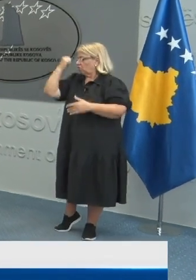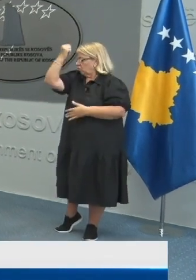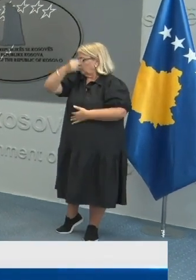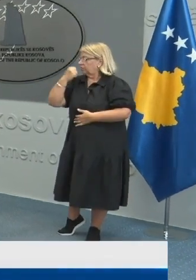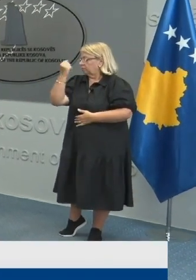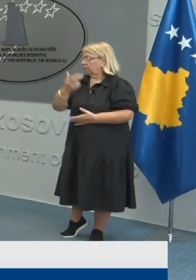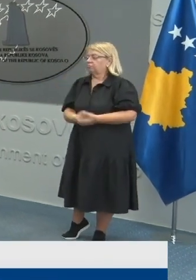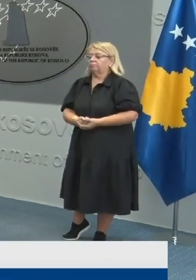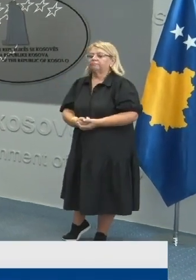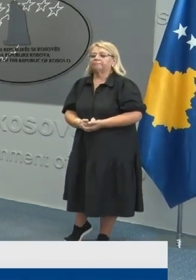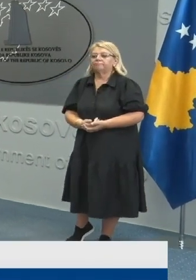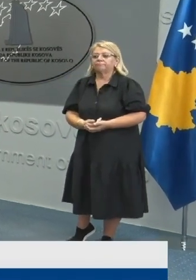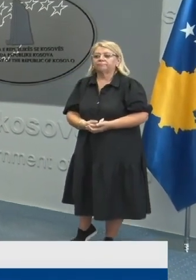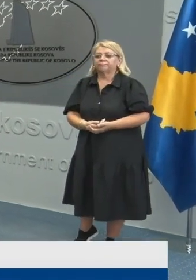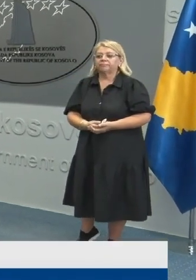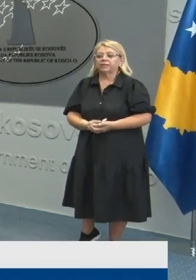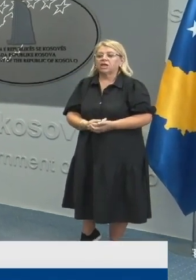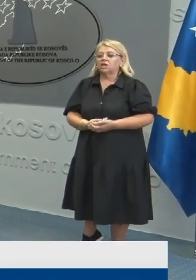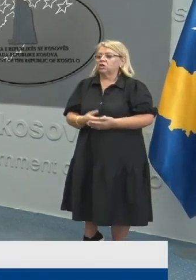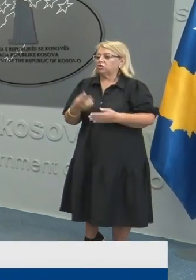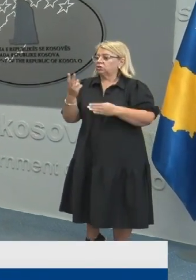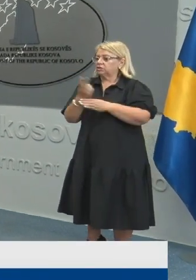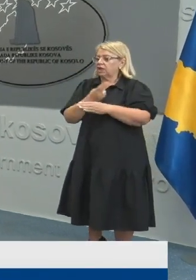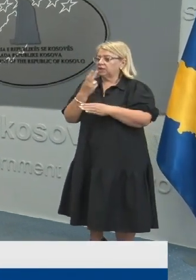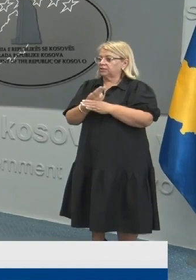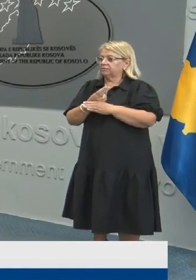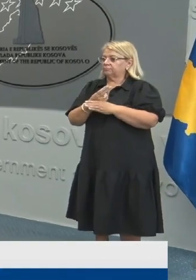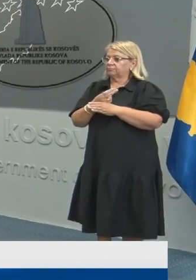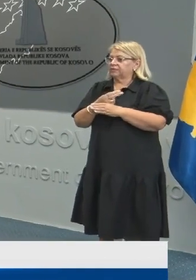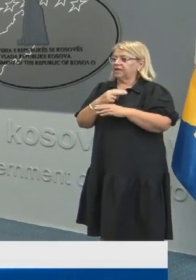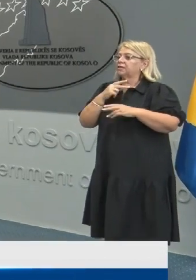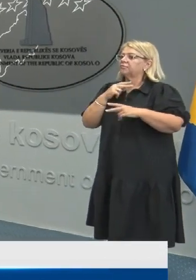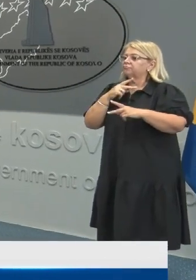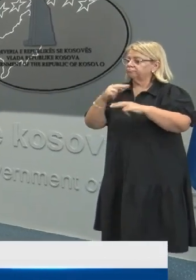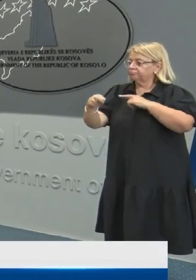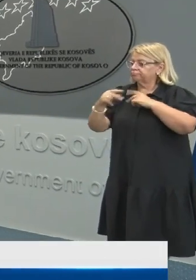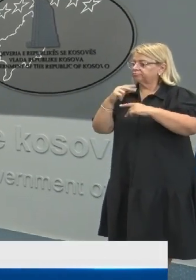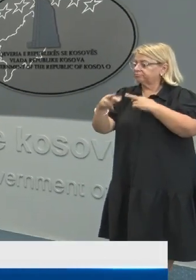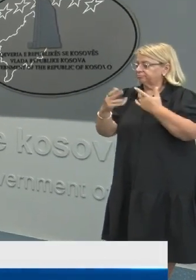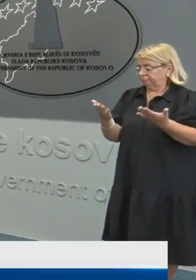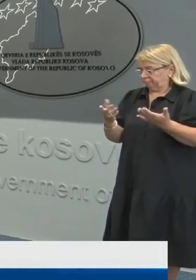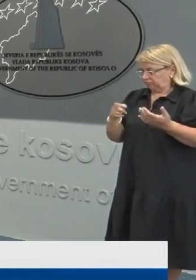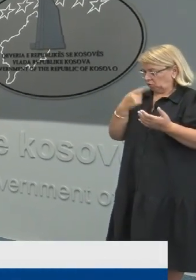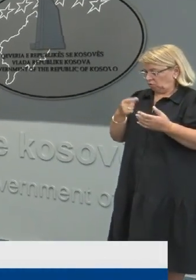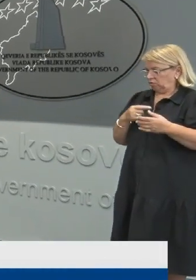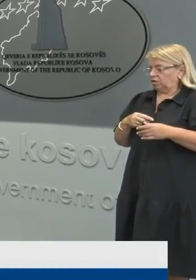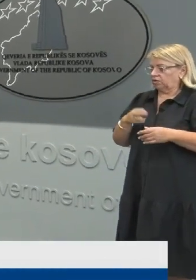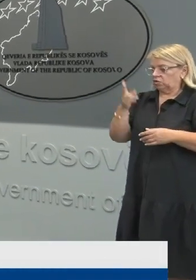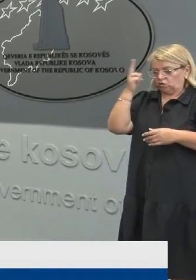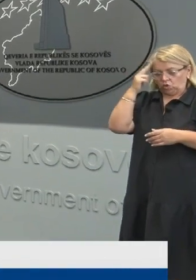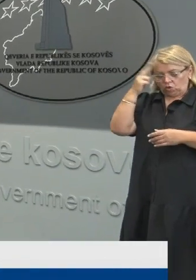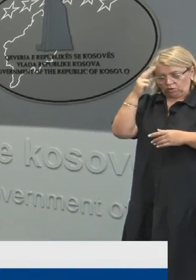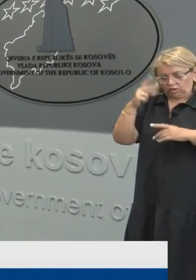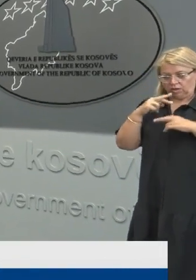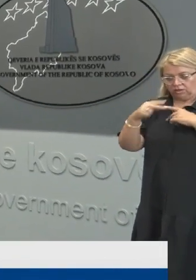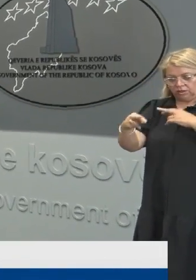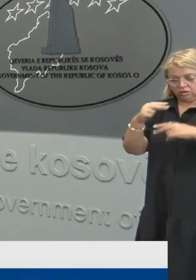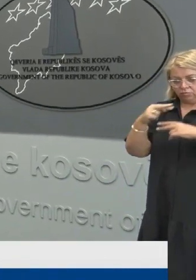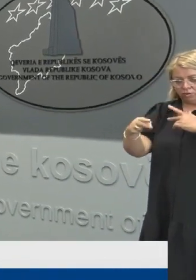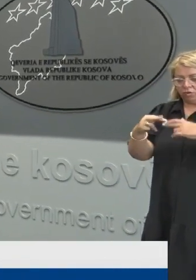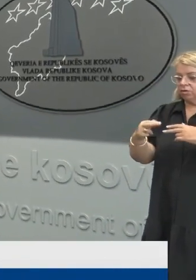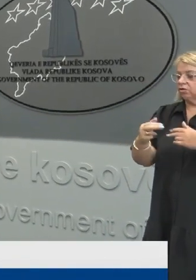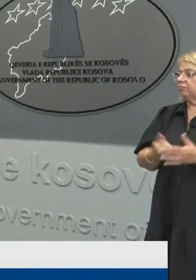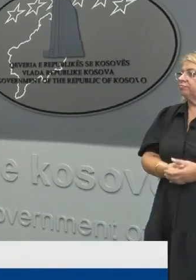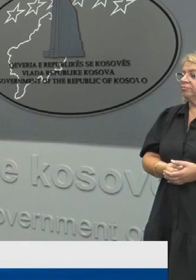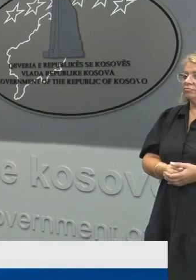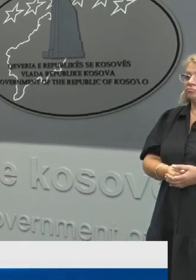Kosovës dhe në frymën e parimit të reciprocitetit. Kur thuhet njohje reciproke